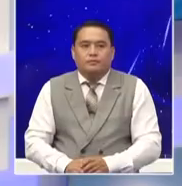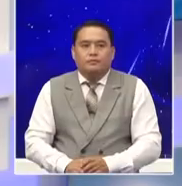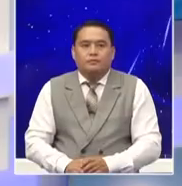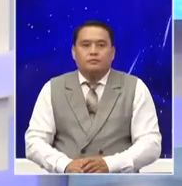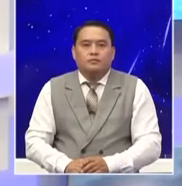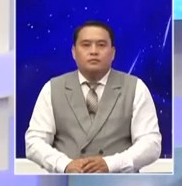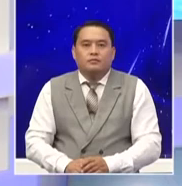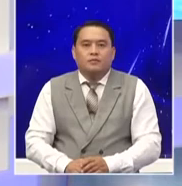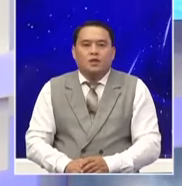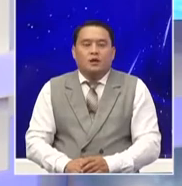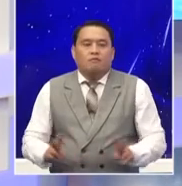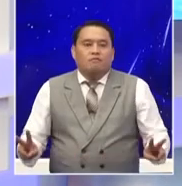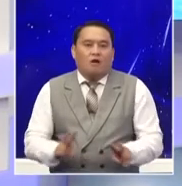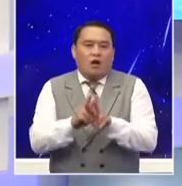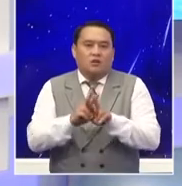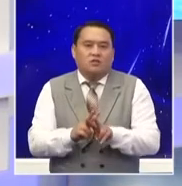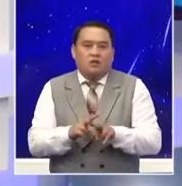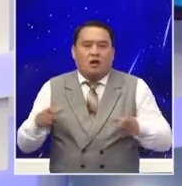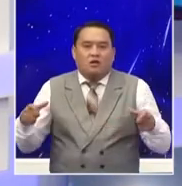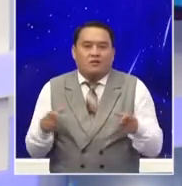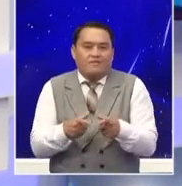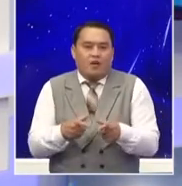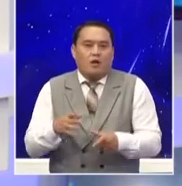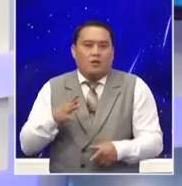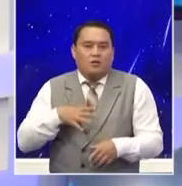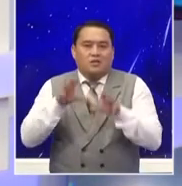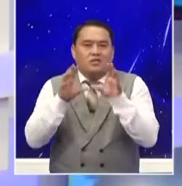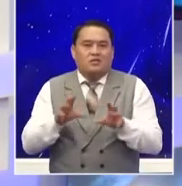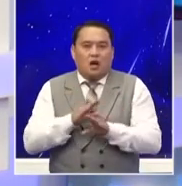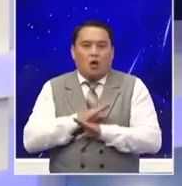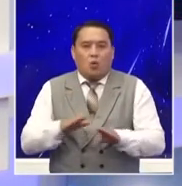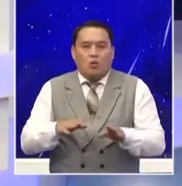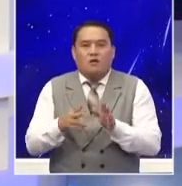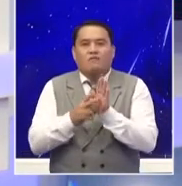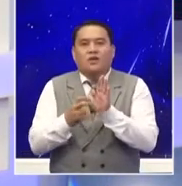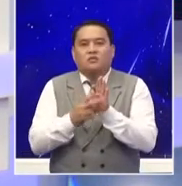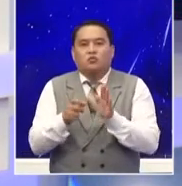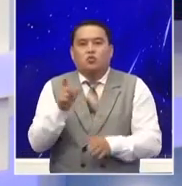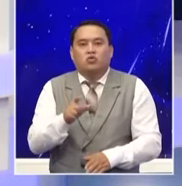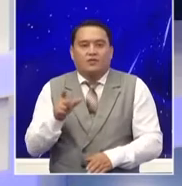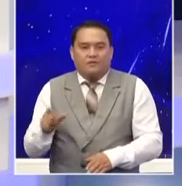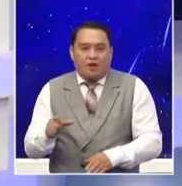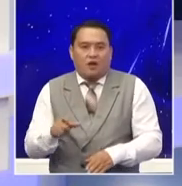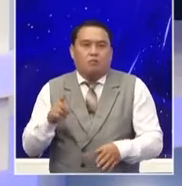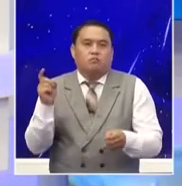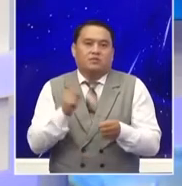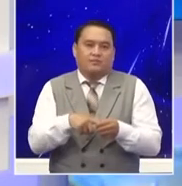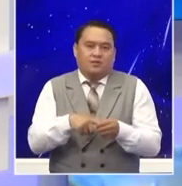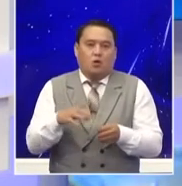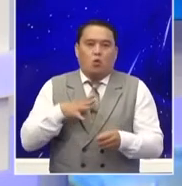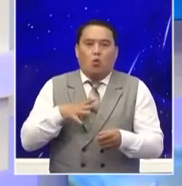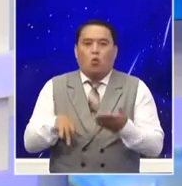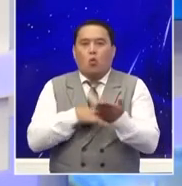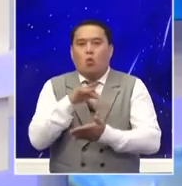В одной из столичных квартир в период ограничительных карантинных мер незаконно прописались более 800 человек. Городское